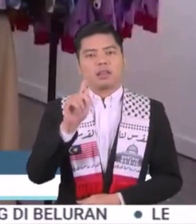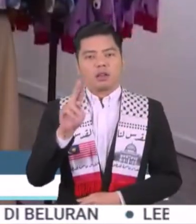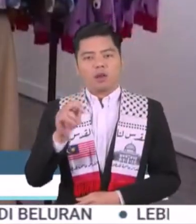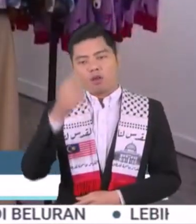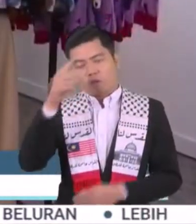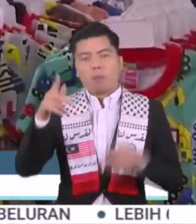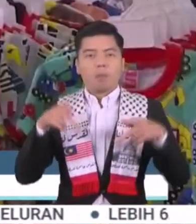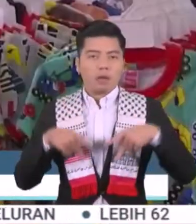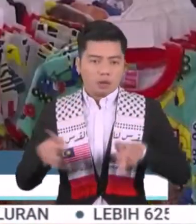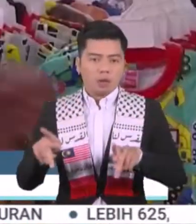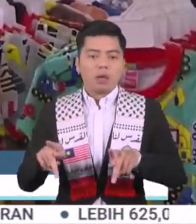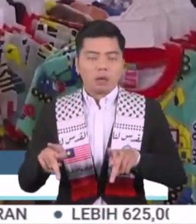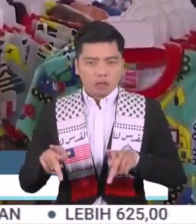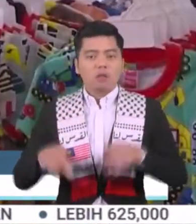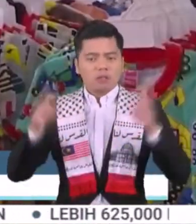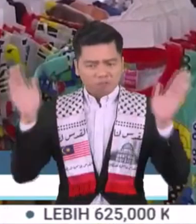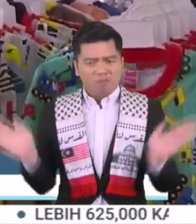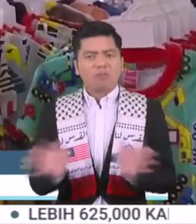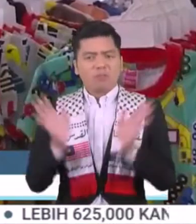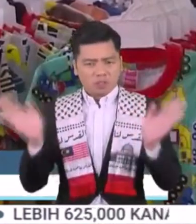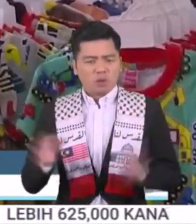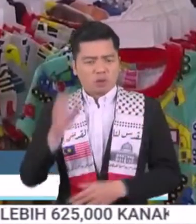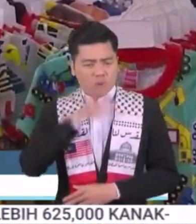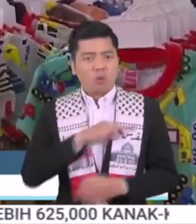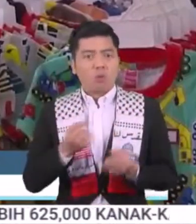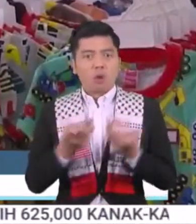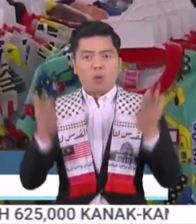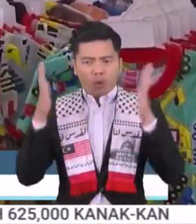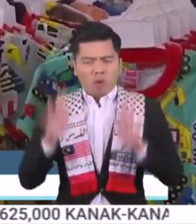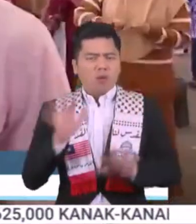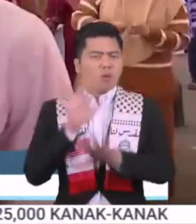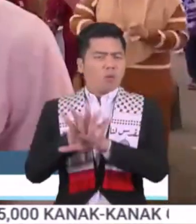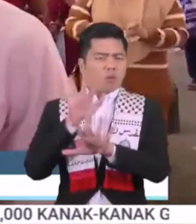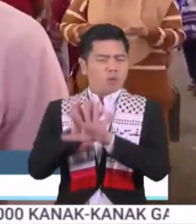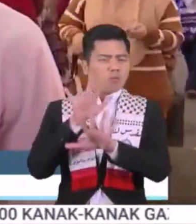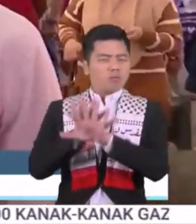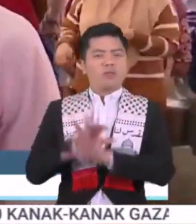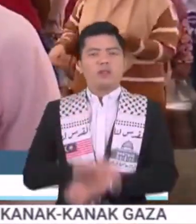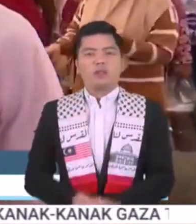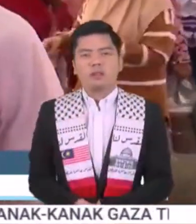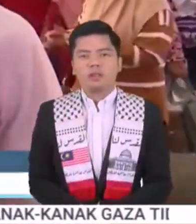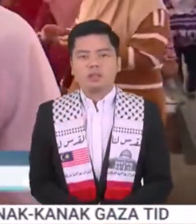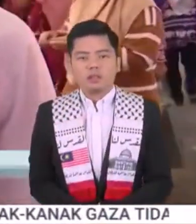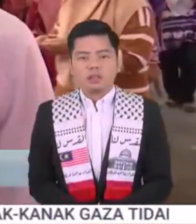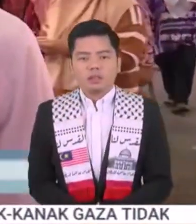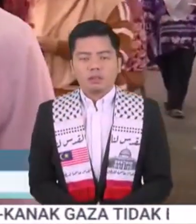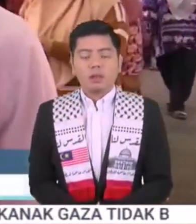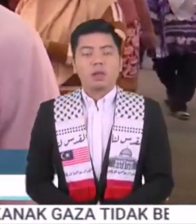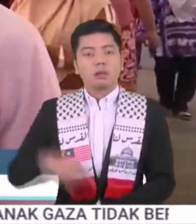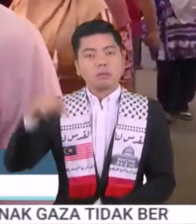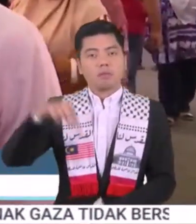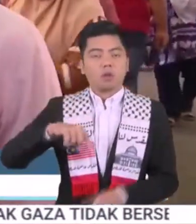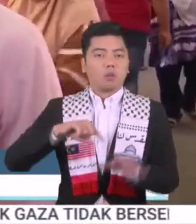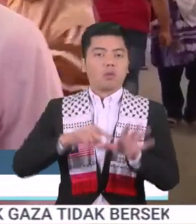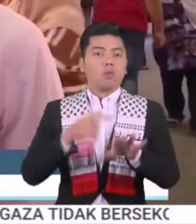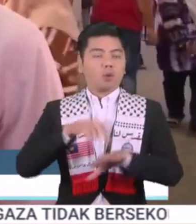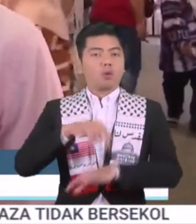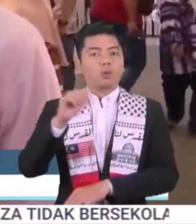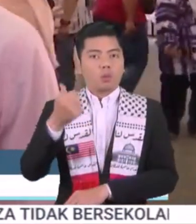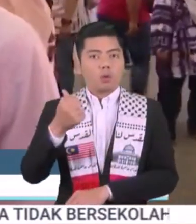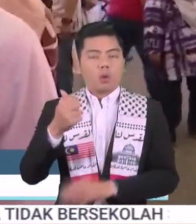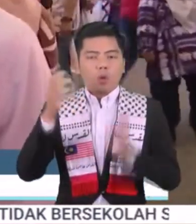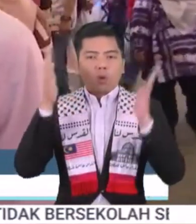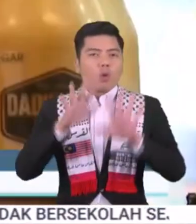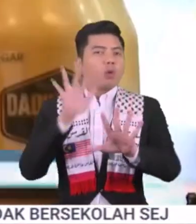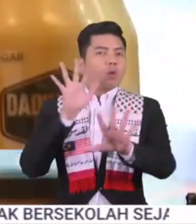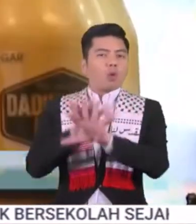ni. Sambutan tu menggalakkan lah daripada pagi tadi tu orang ramai tak betul-betul lah ni. Tapi hari ni start pada pukul 10 tadi orang dah